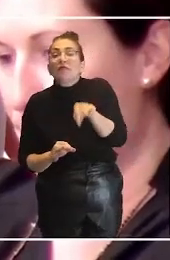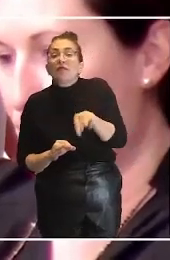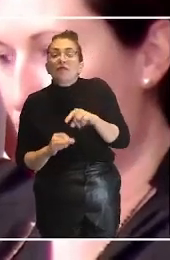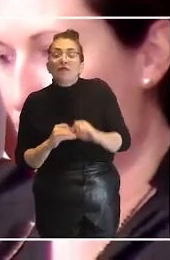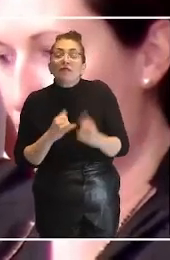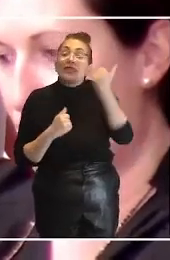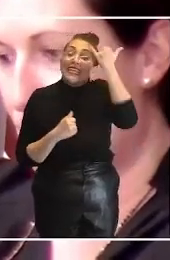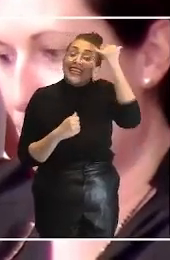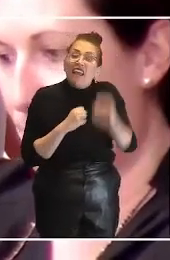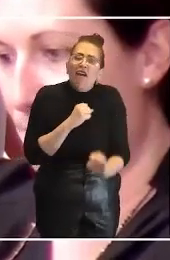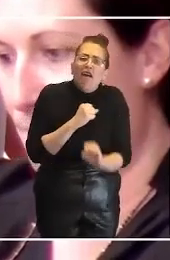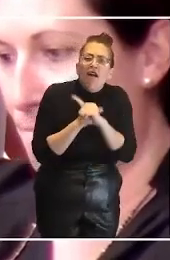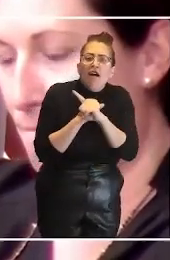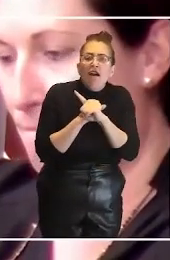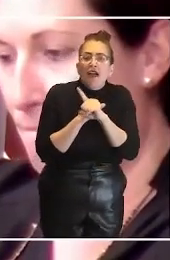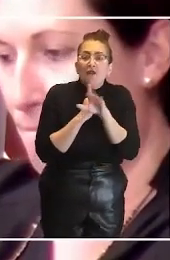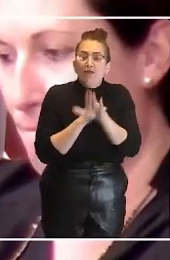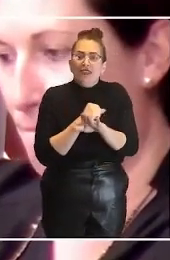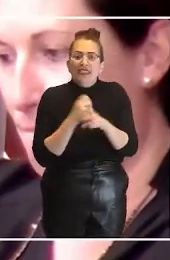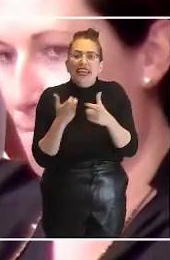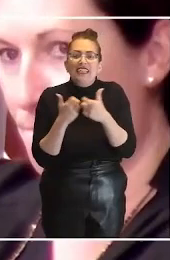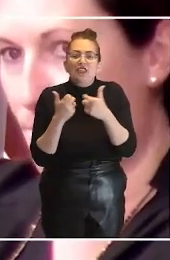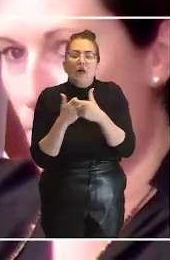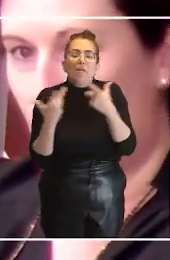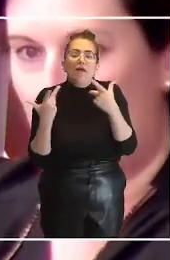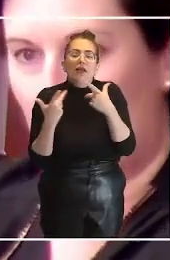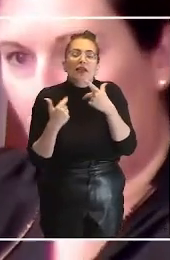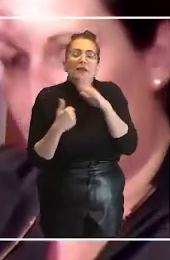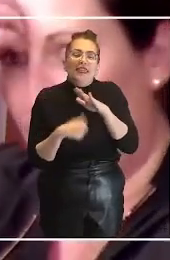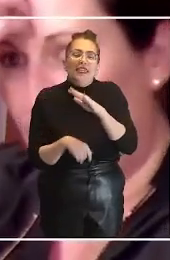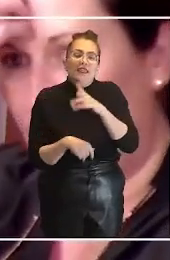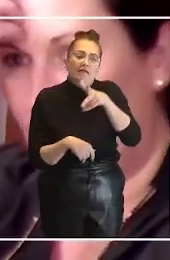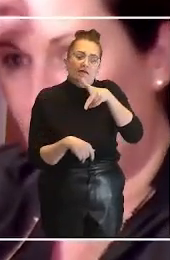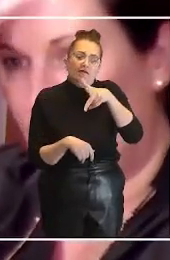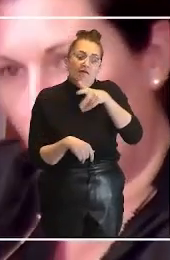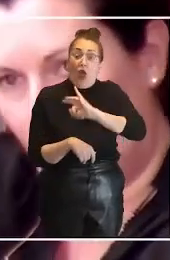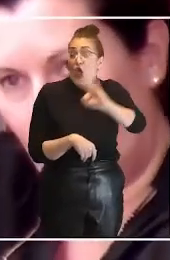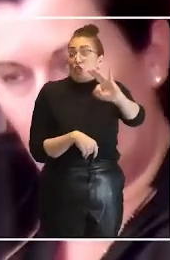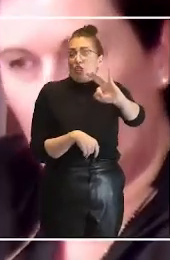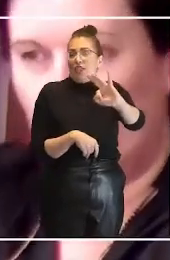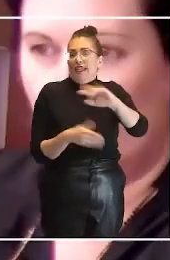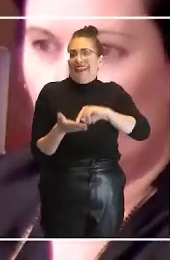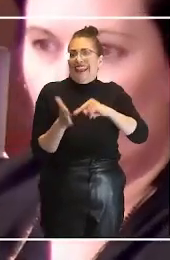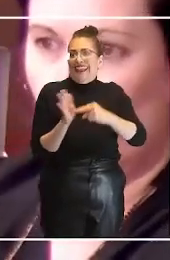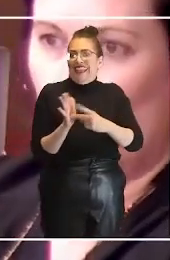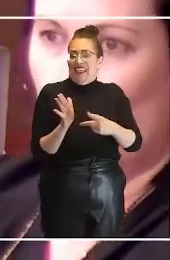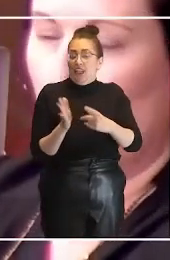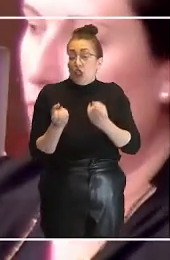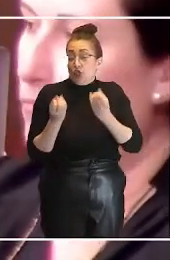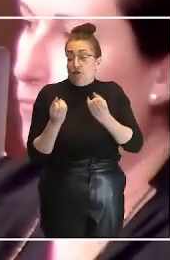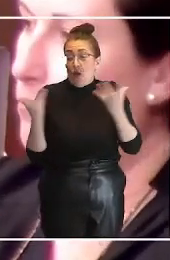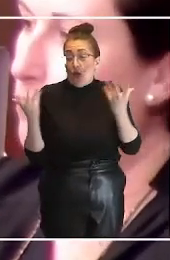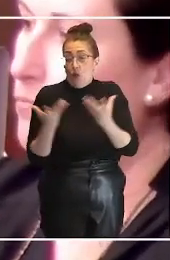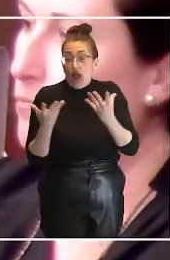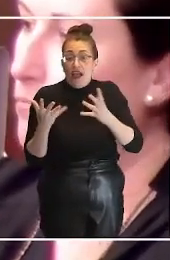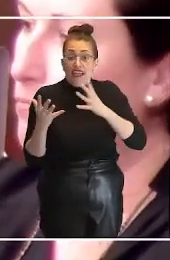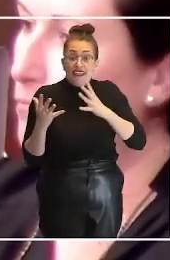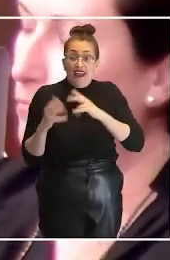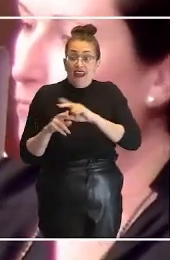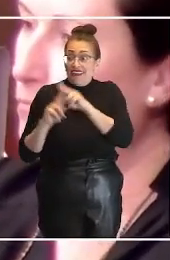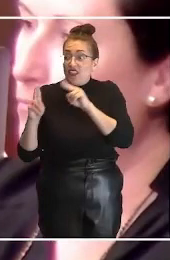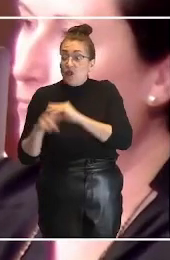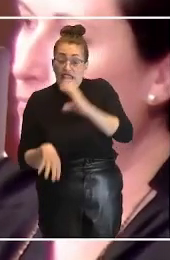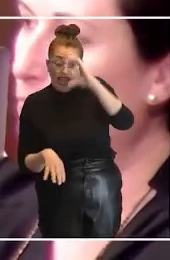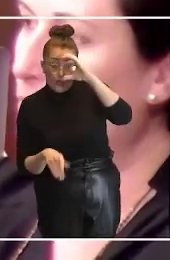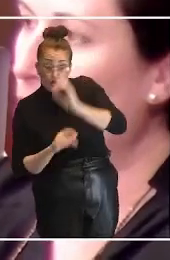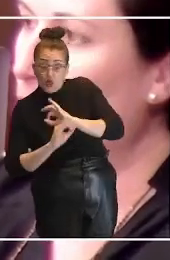l'innovation, et je pense notamment à ceux de la French Tech, qui souffrent au quotidien du manque d'écoute de votre cellule internationale et qui